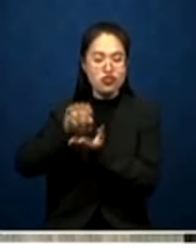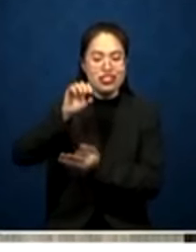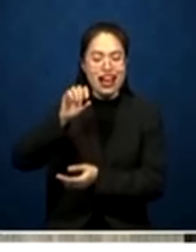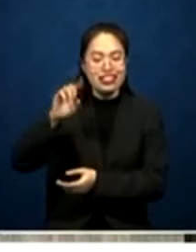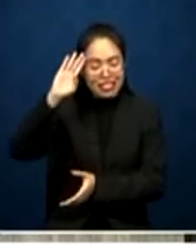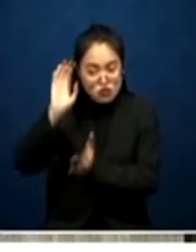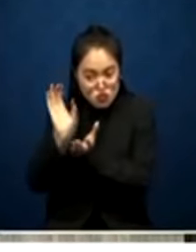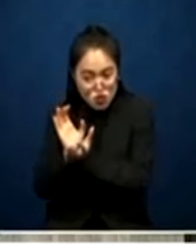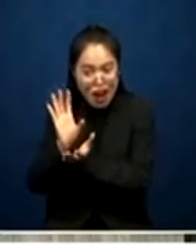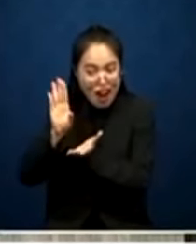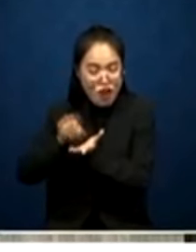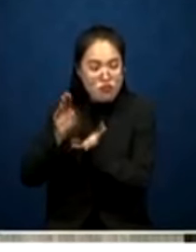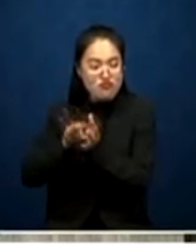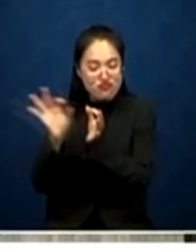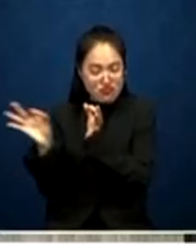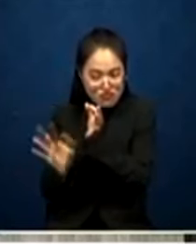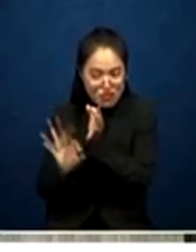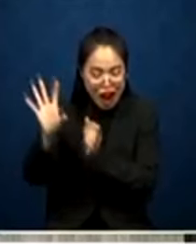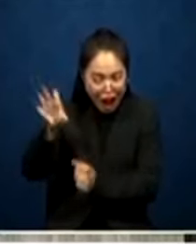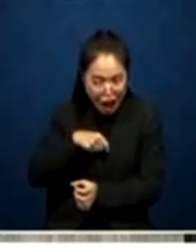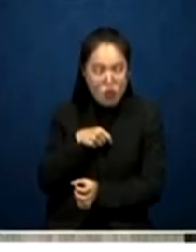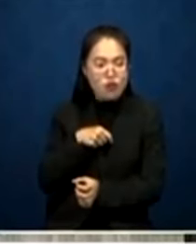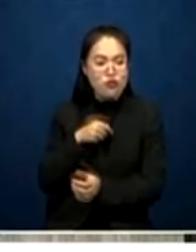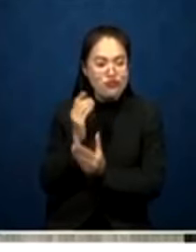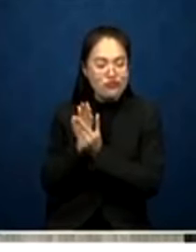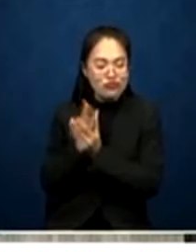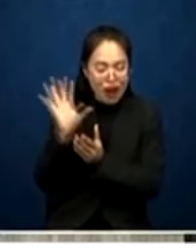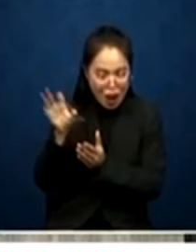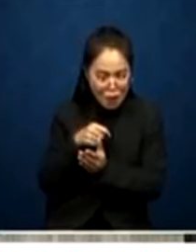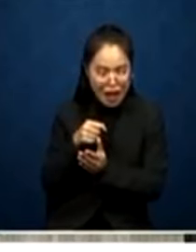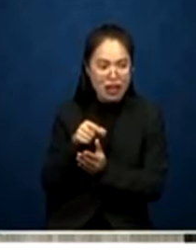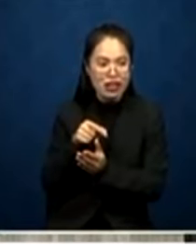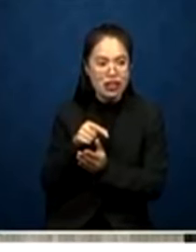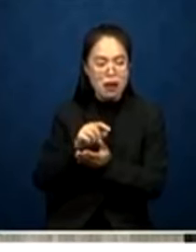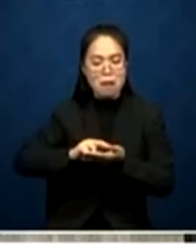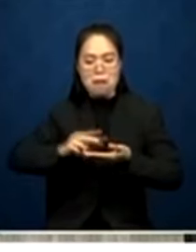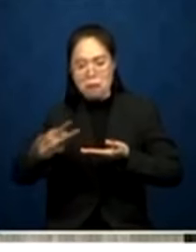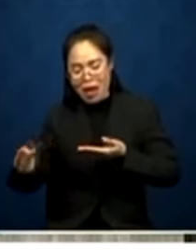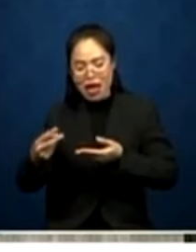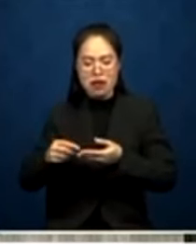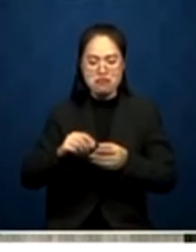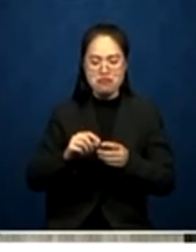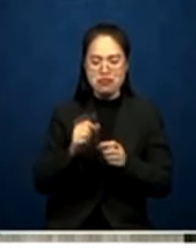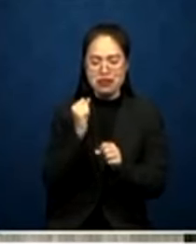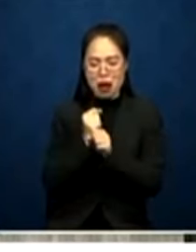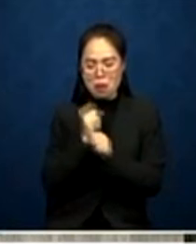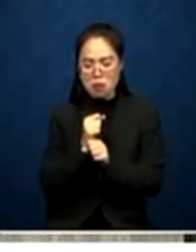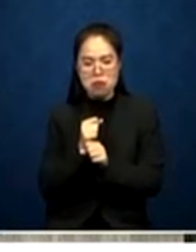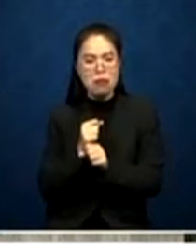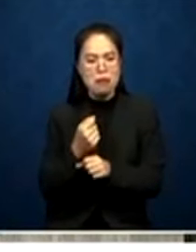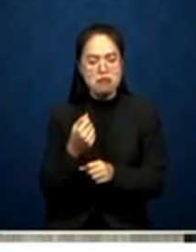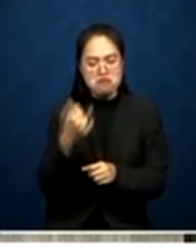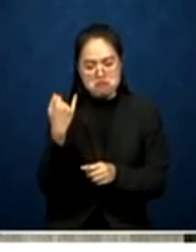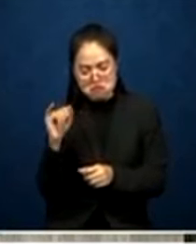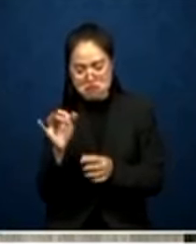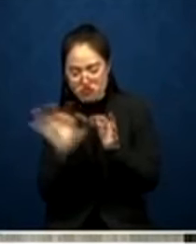นซึ่งเป็นคนในเครือข่ายสมคบคิดมาแปลเป็นเท็จตัดต่อทั้งมีเรื่อง